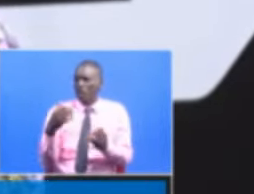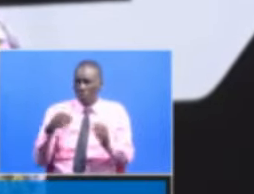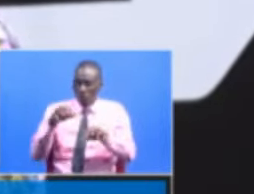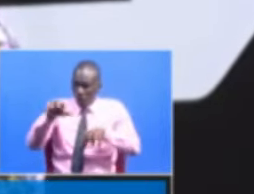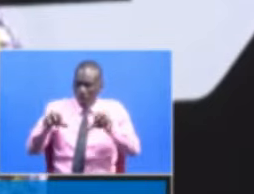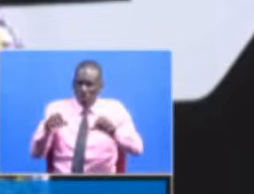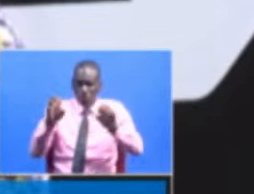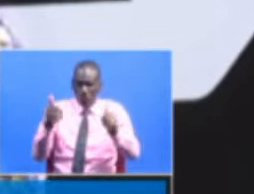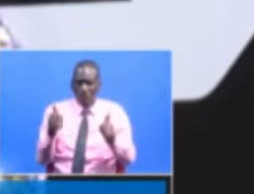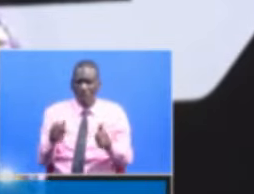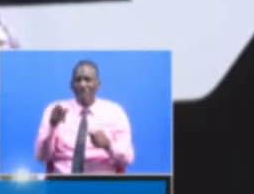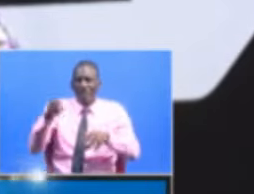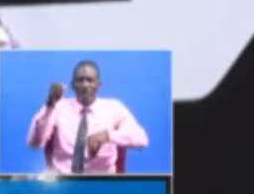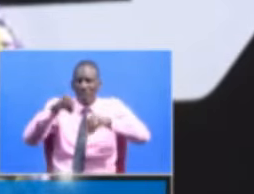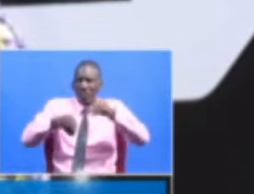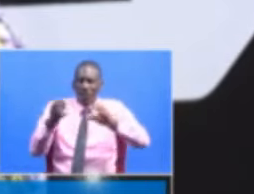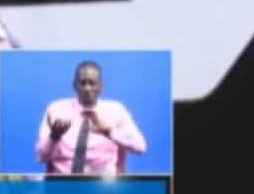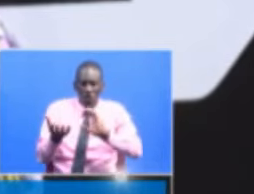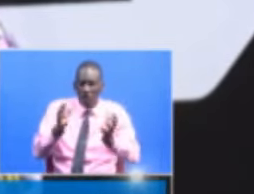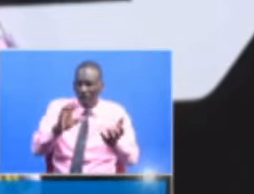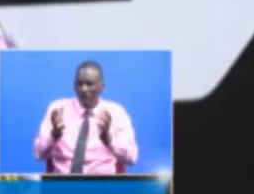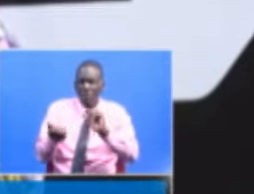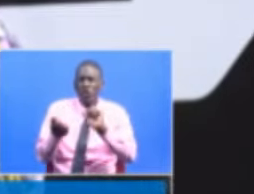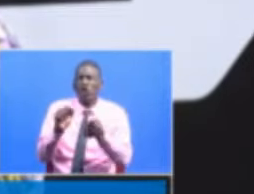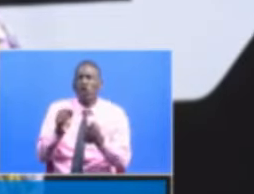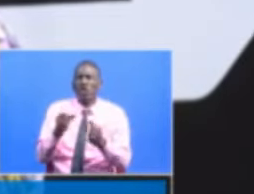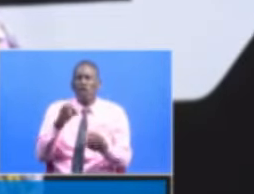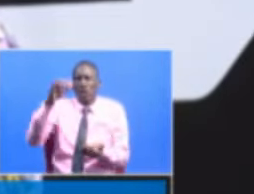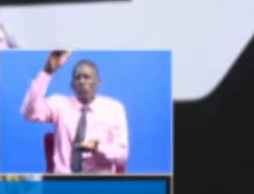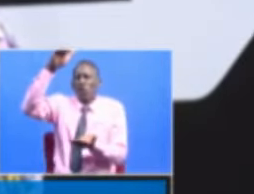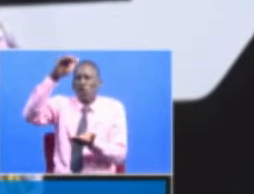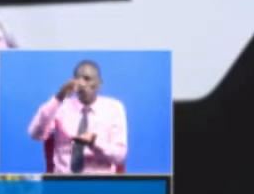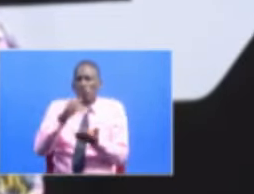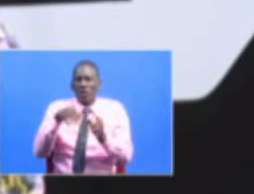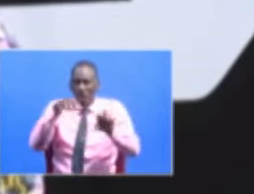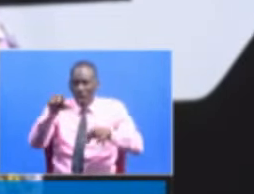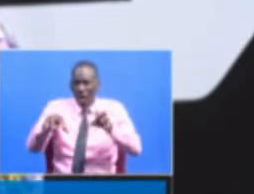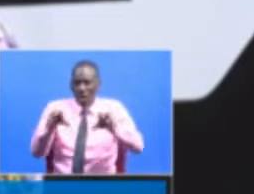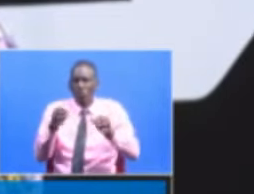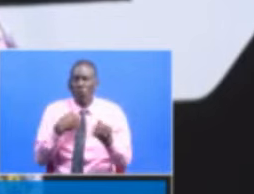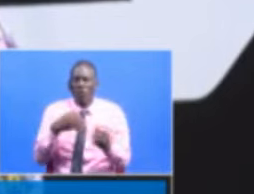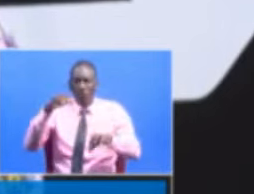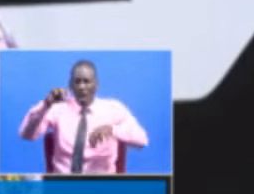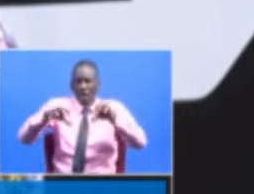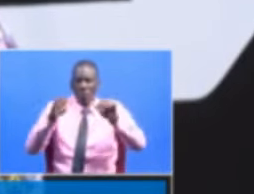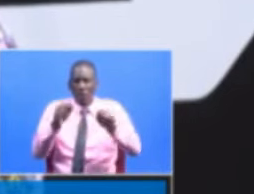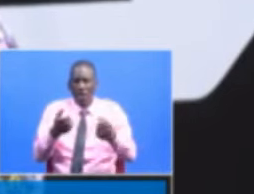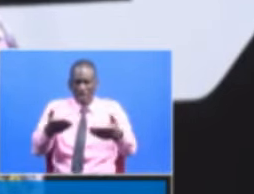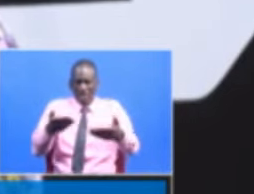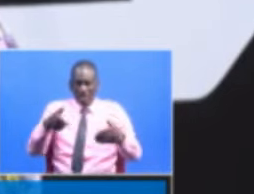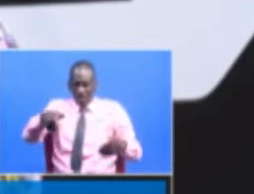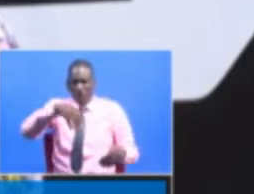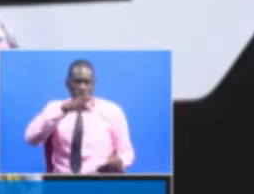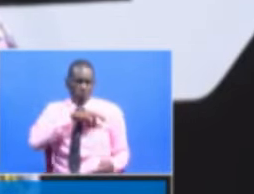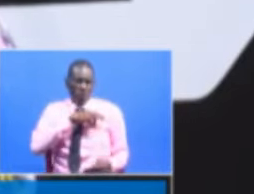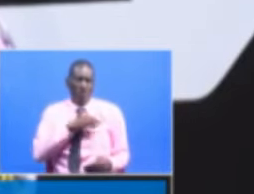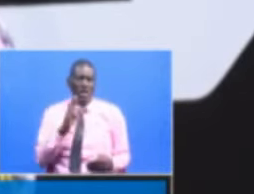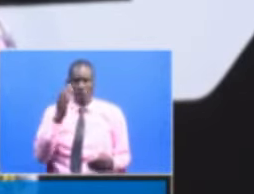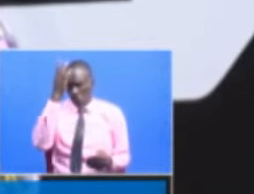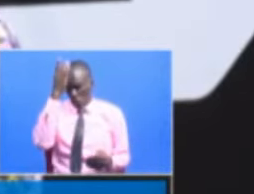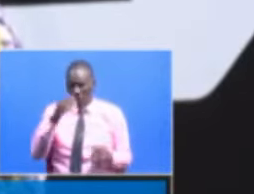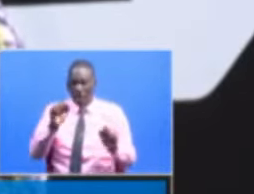pia imechangia mambo ya climate change. Tukipunguza mifugo pia tuwe na mifugo ambayo inaweza kutupatia mapato. Kwa sababu naweza